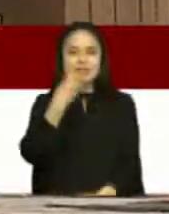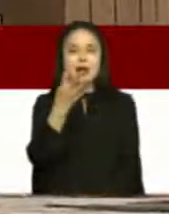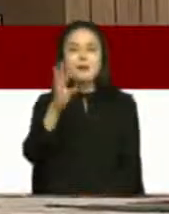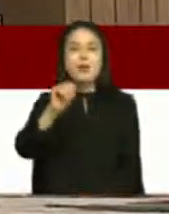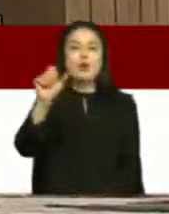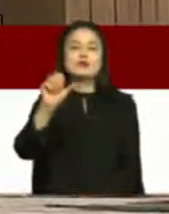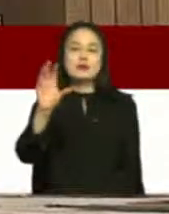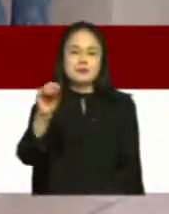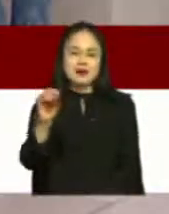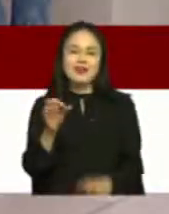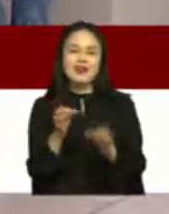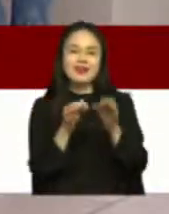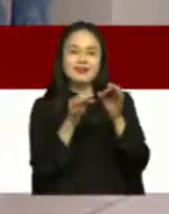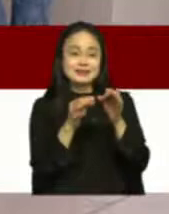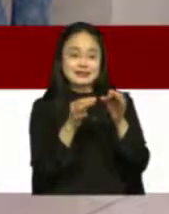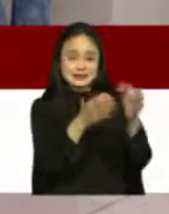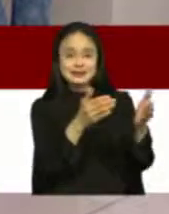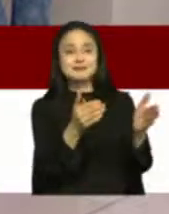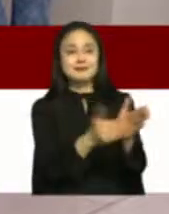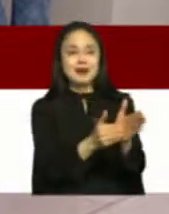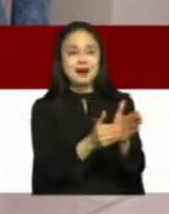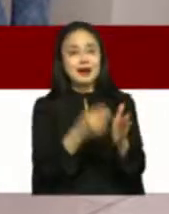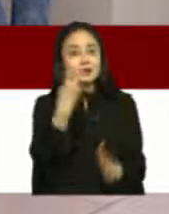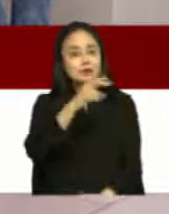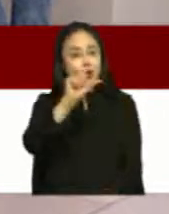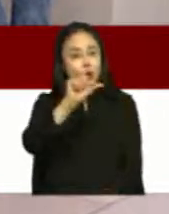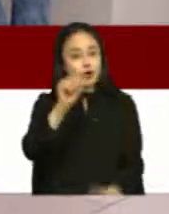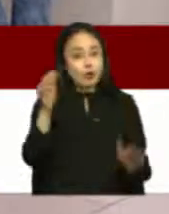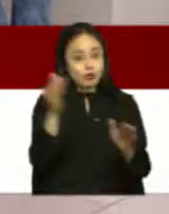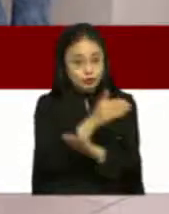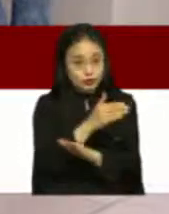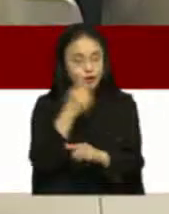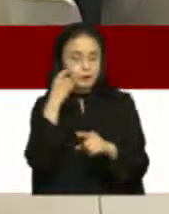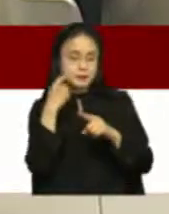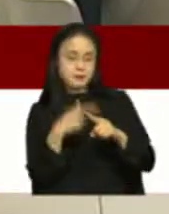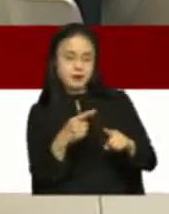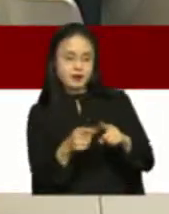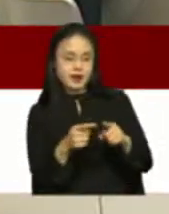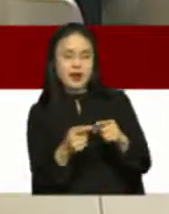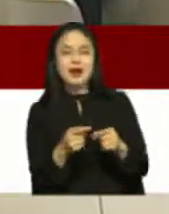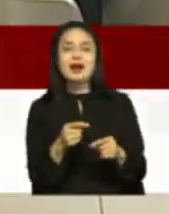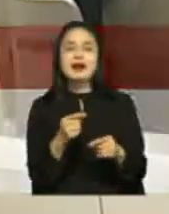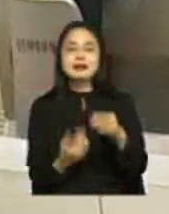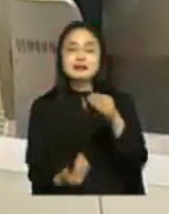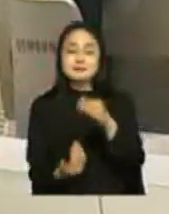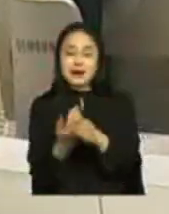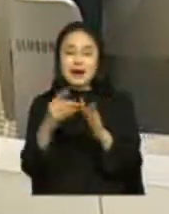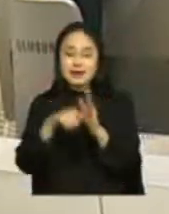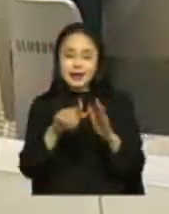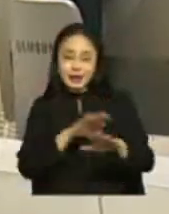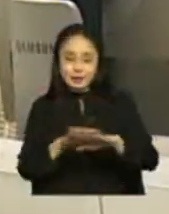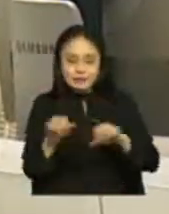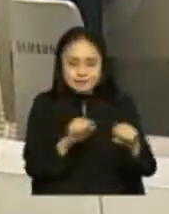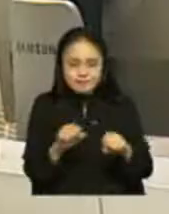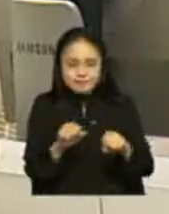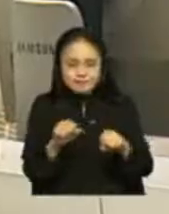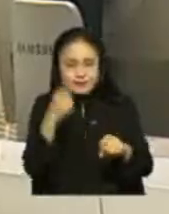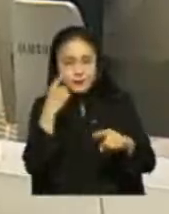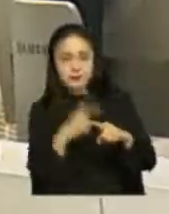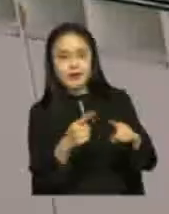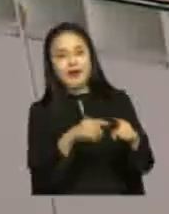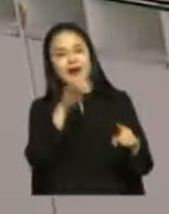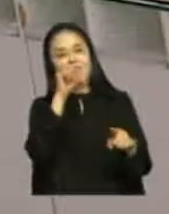재난 관리 평가는 지난 2005년부터 시작한 재난 관련 종합 평가 로 전국 300 26개 공공기관을